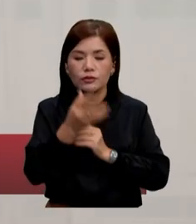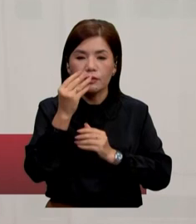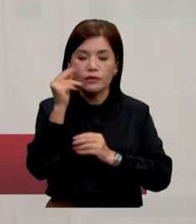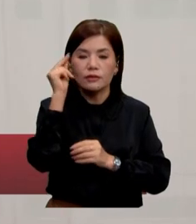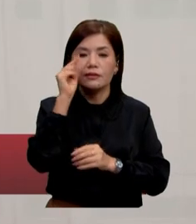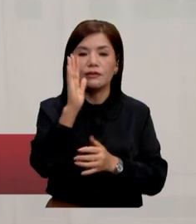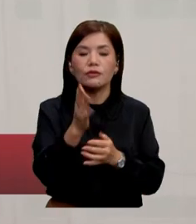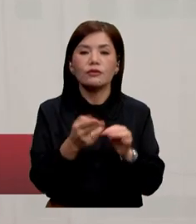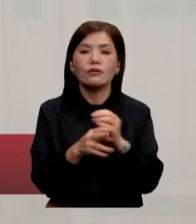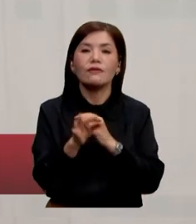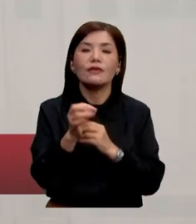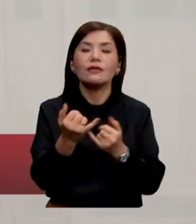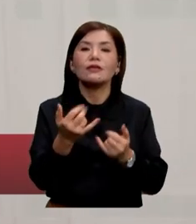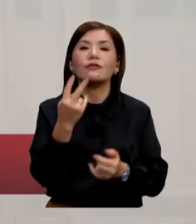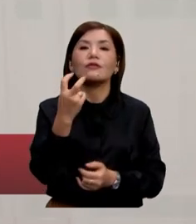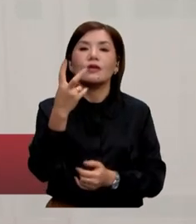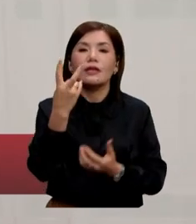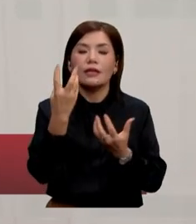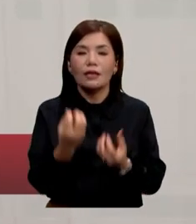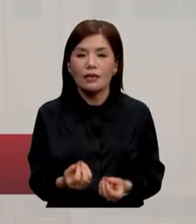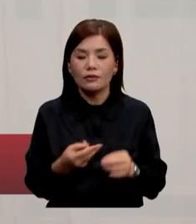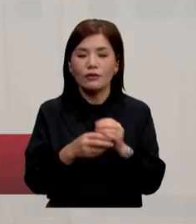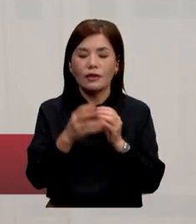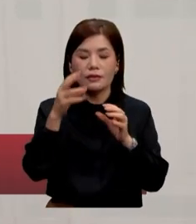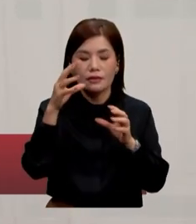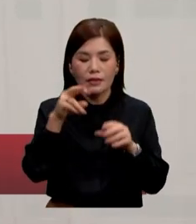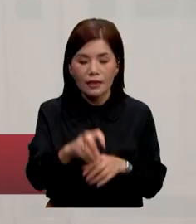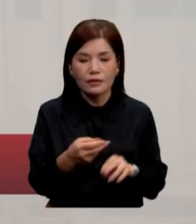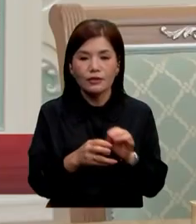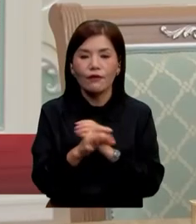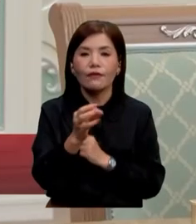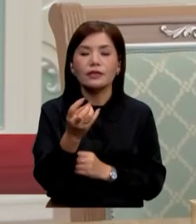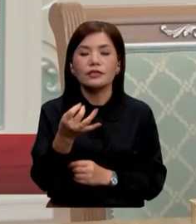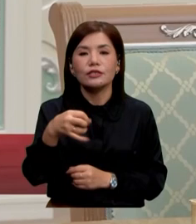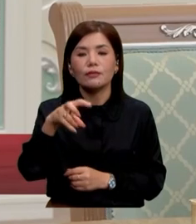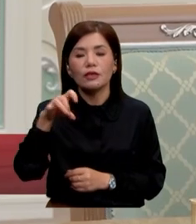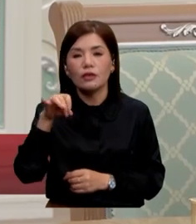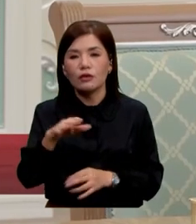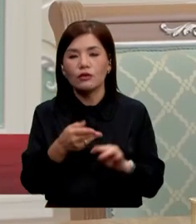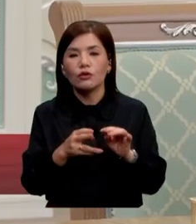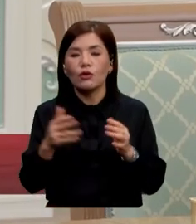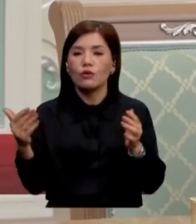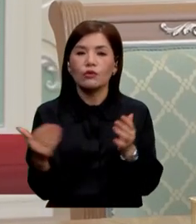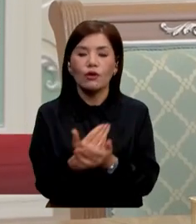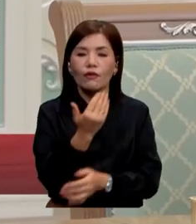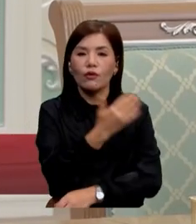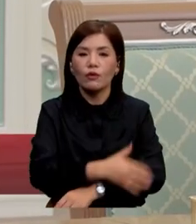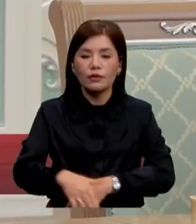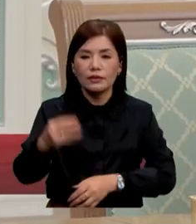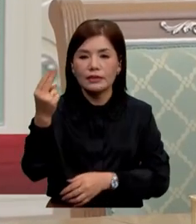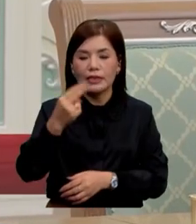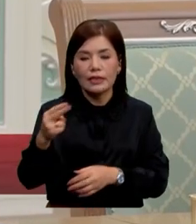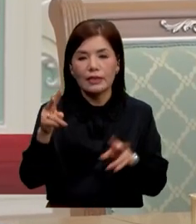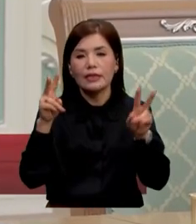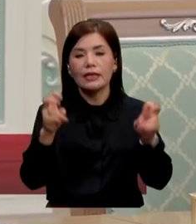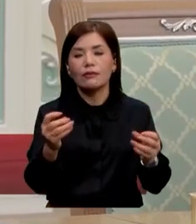связей. Кроме того, сегодня в честь 200-летия выдающегося сына венгерского народа Шандора Петефи, одна из новых улиц столицы будет названа